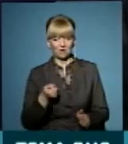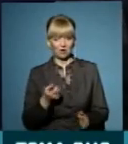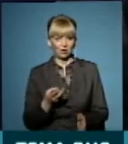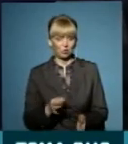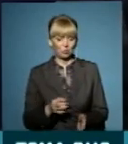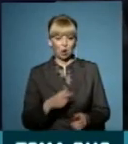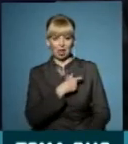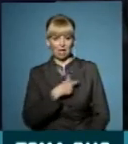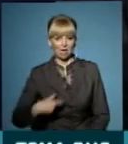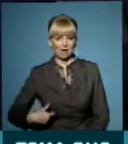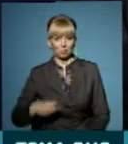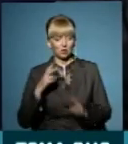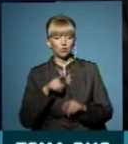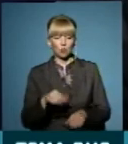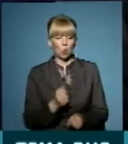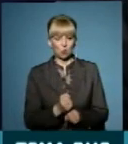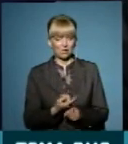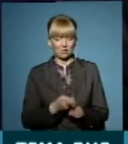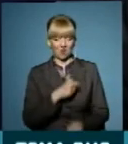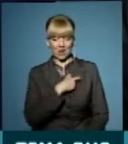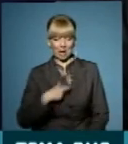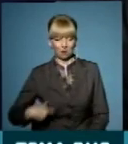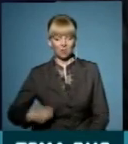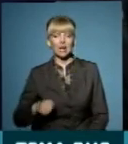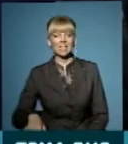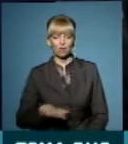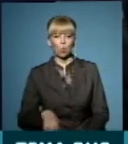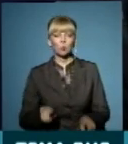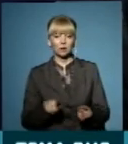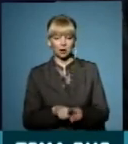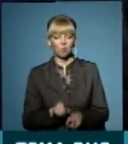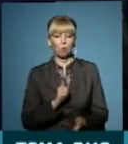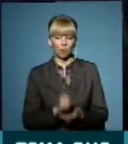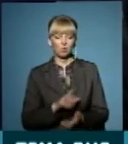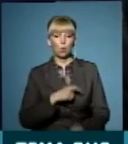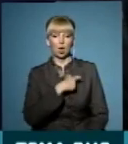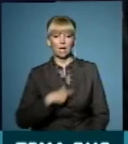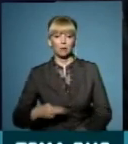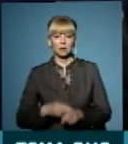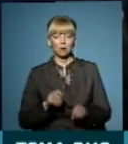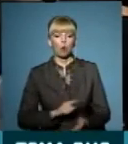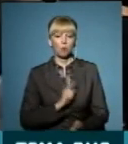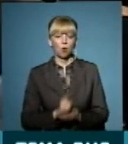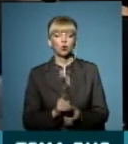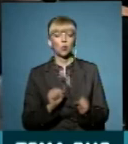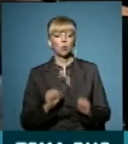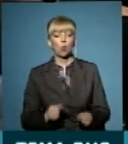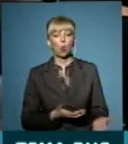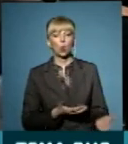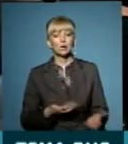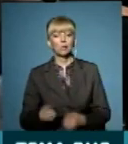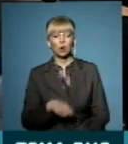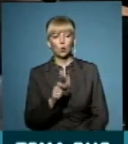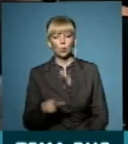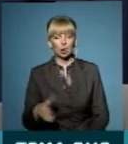ті ремені, ти не знаєш, щоб вони творили з тими ремнями, але в Європі так, вони повинні бути ремень безпеки обов'язково. А що можуть отримати